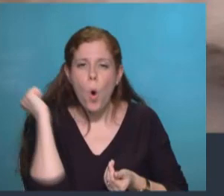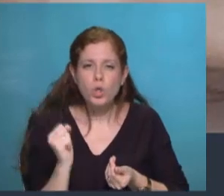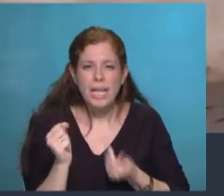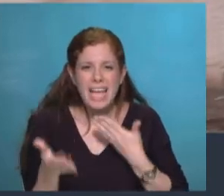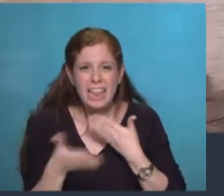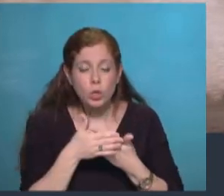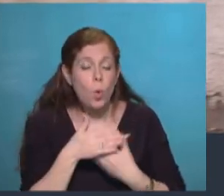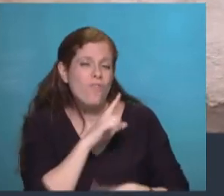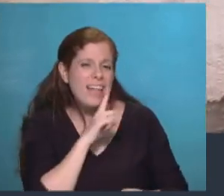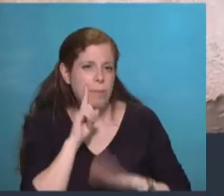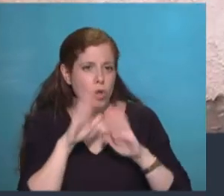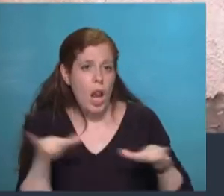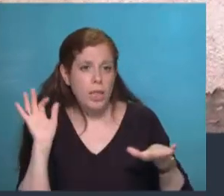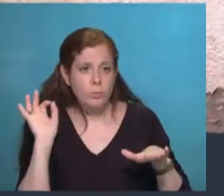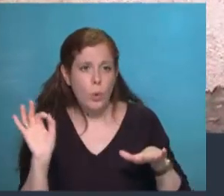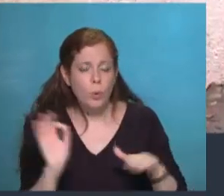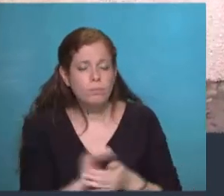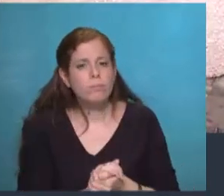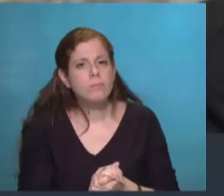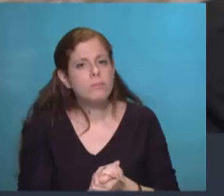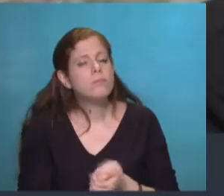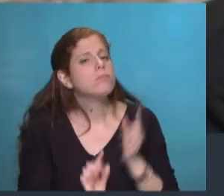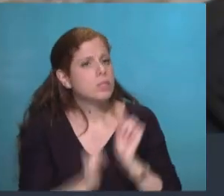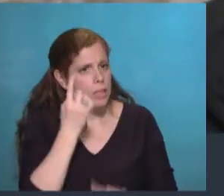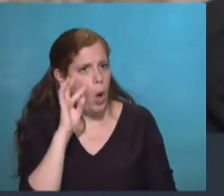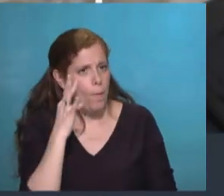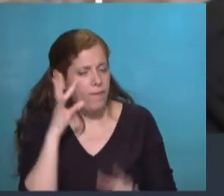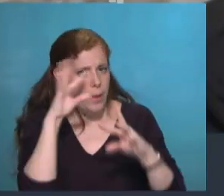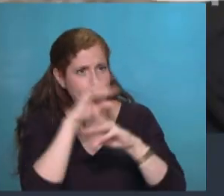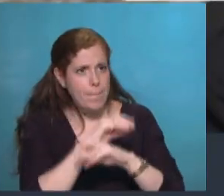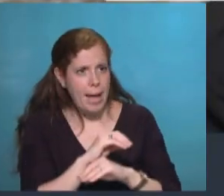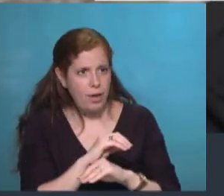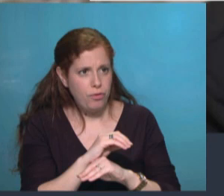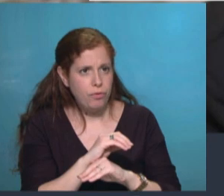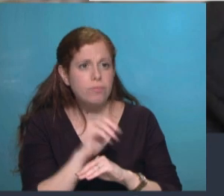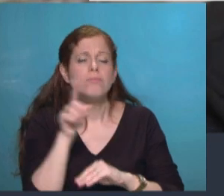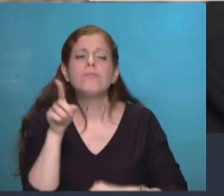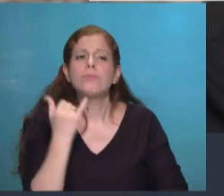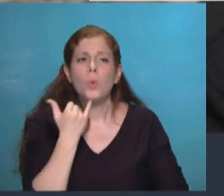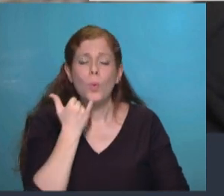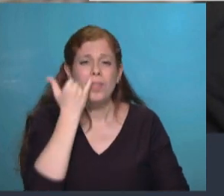ואם ילדיו. זה קרה ביום רביעי, בערב. הוא התקשר לאחותי,